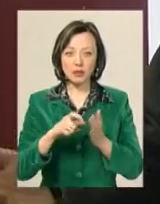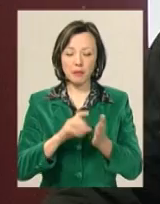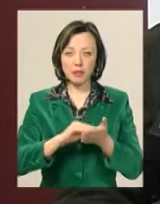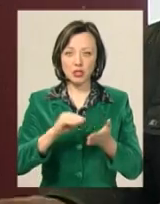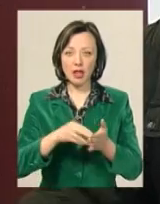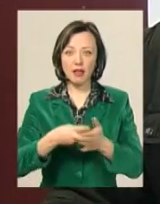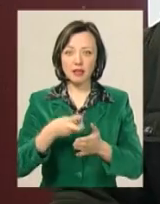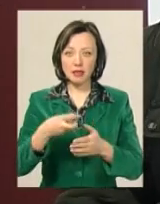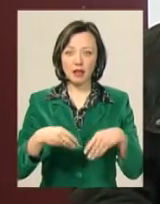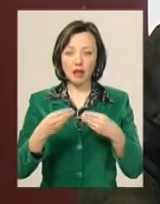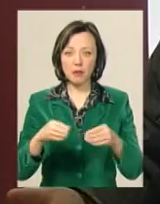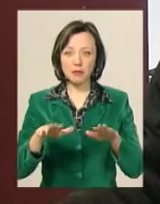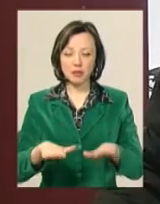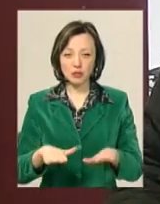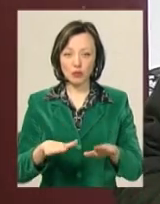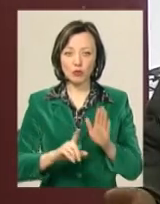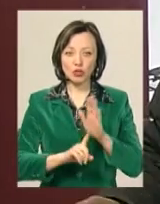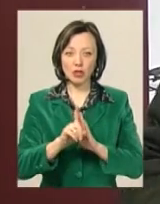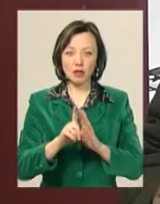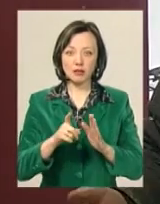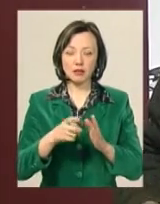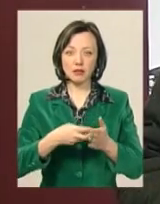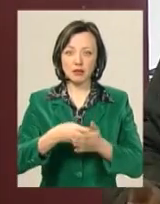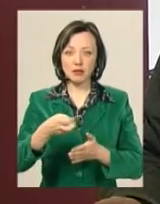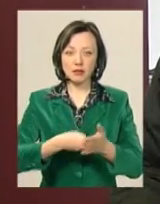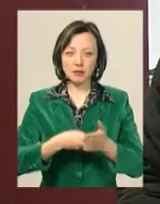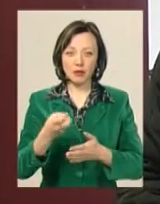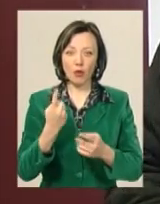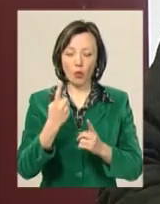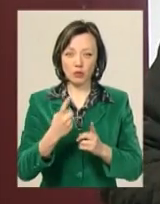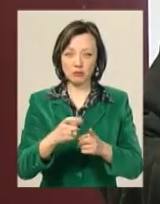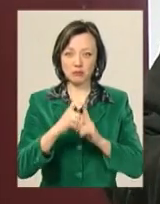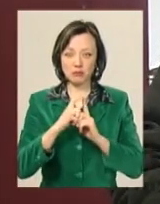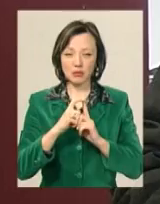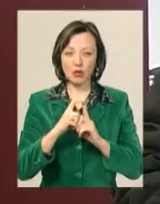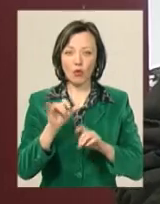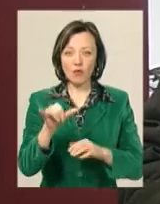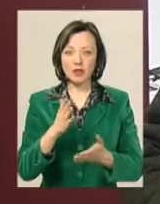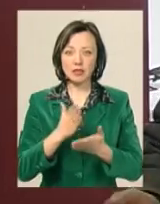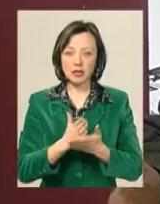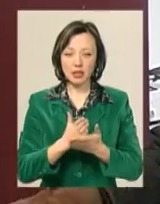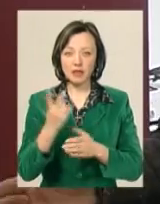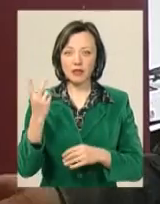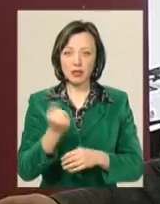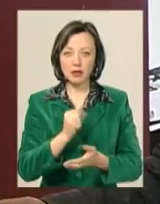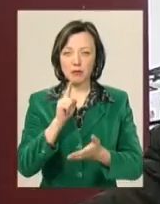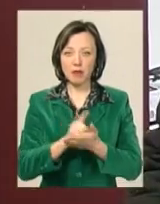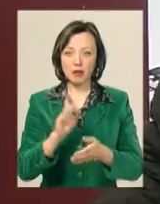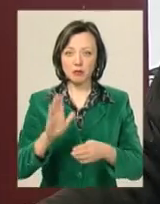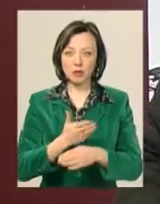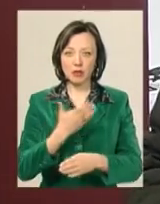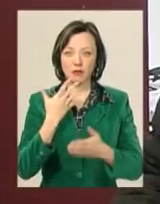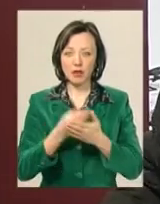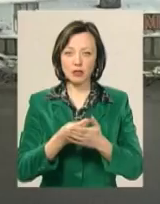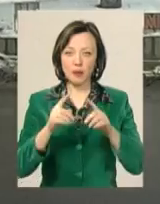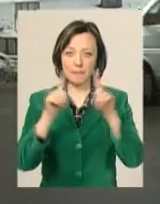щоб надати це місце, починається листах приходить тільки одне, що у вас є там 2 неділі і ви маєте демонтувати ваш